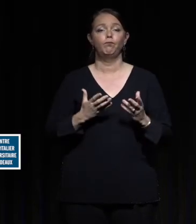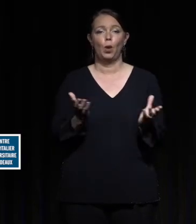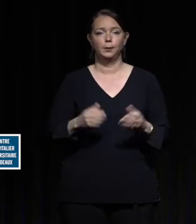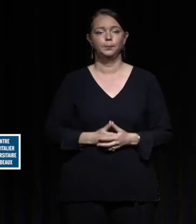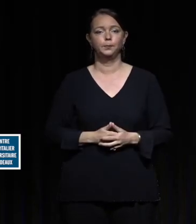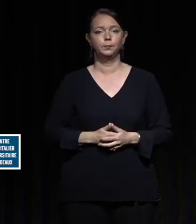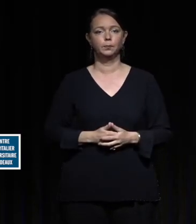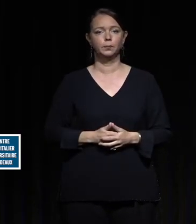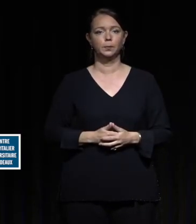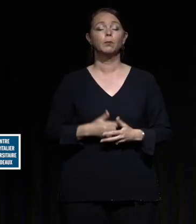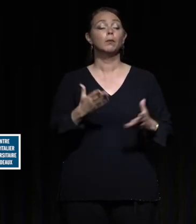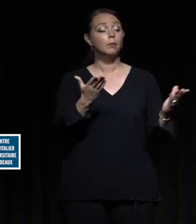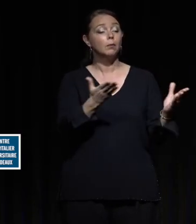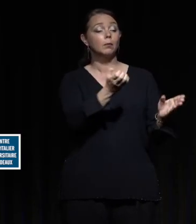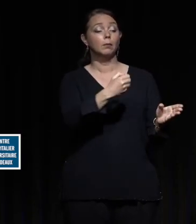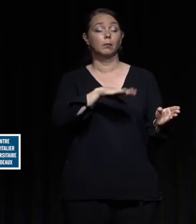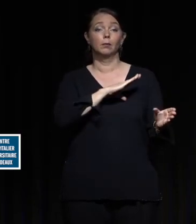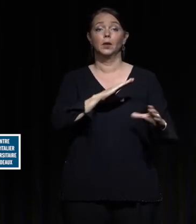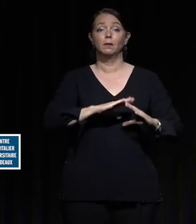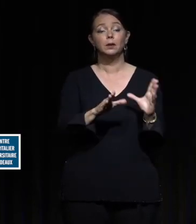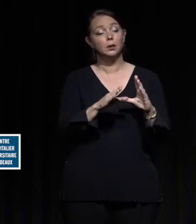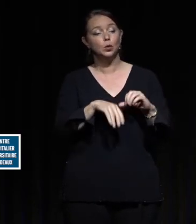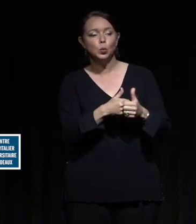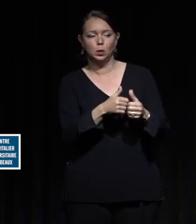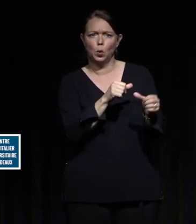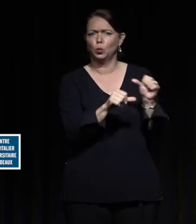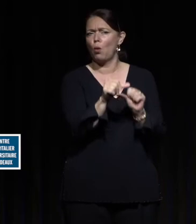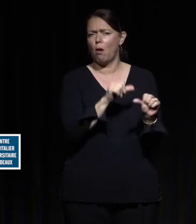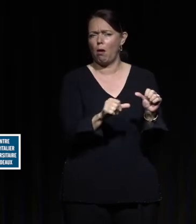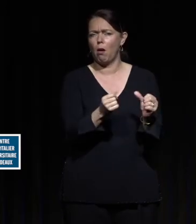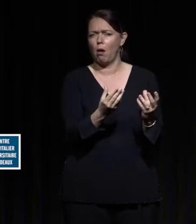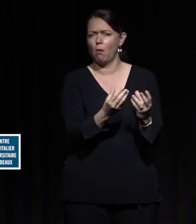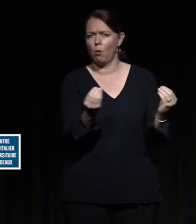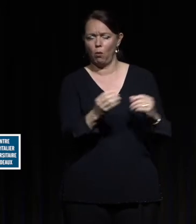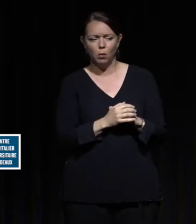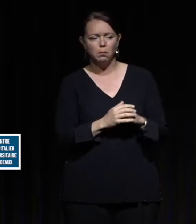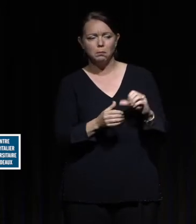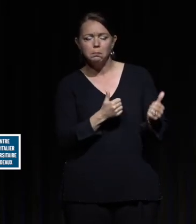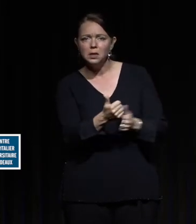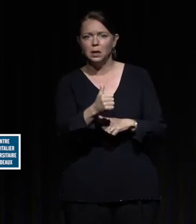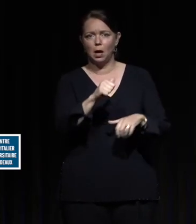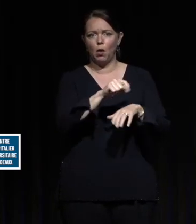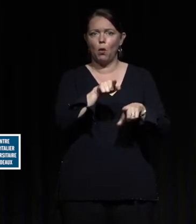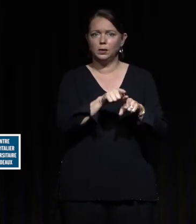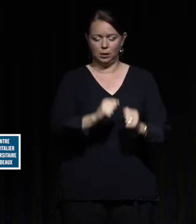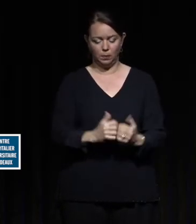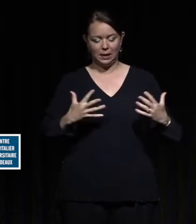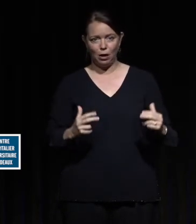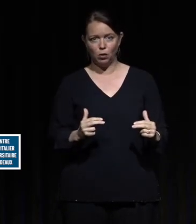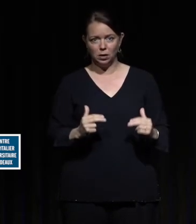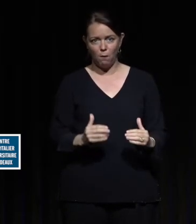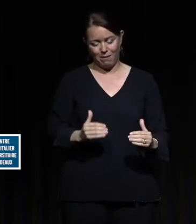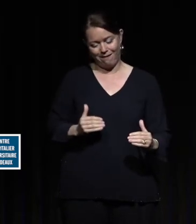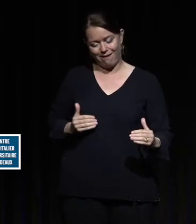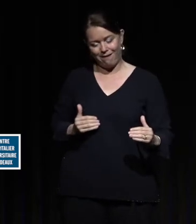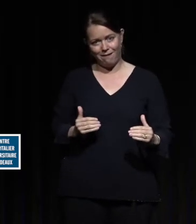a fini la prise en charge en fonction des douleurs, beaucoup, du type d'endométriose. Et maintenant, juste un petit